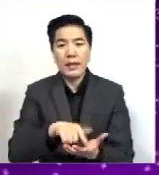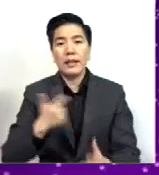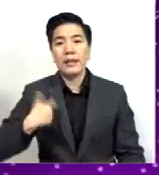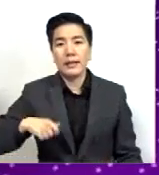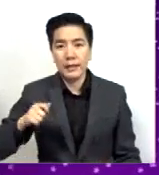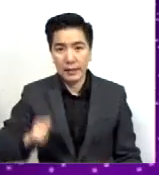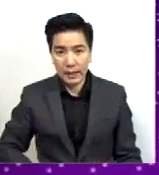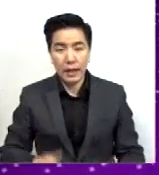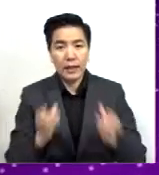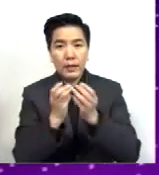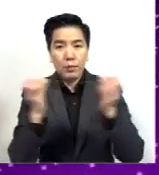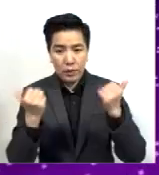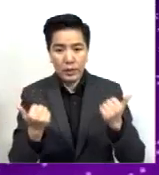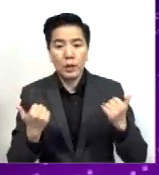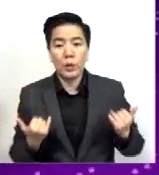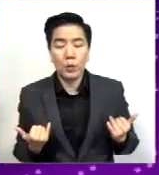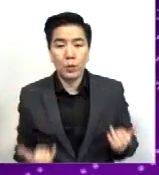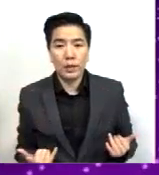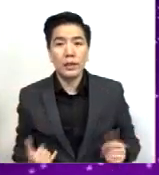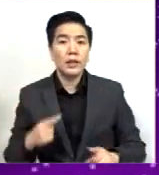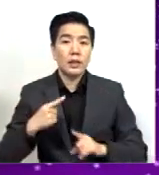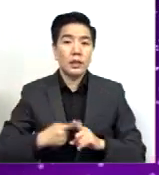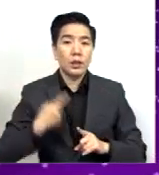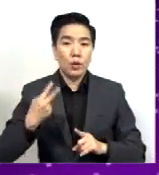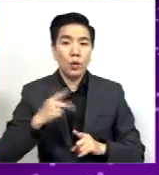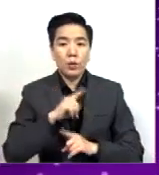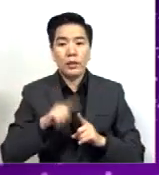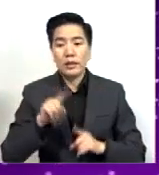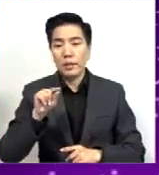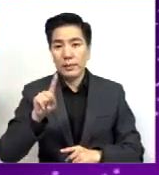นูญก่อนที่ในวันนี้ค่ะ21กุมภาพันธ์ศ